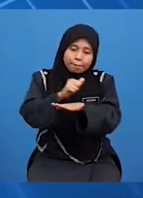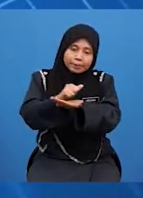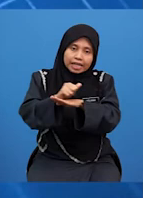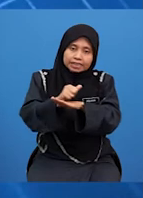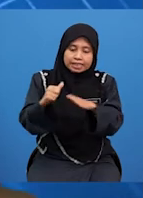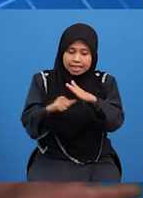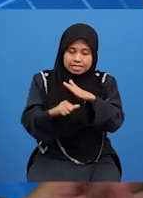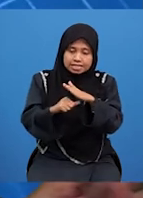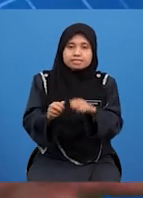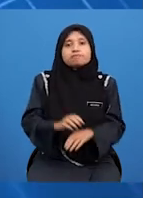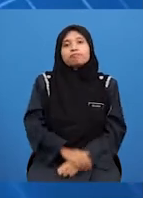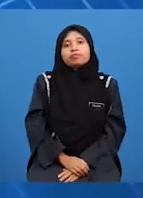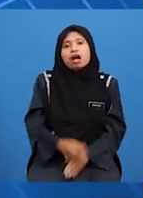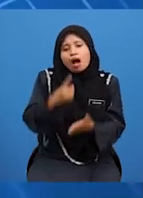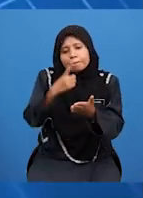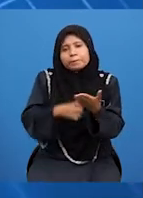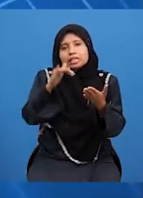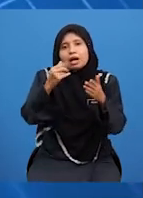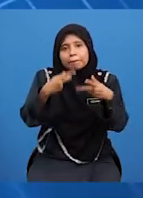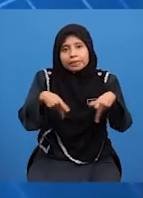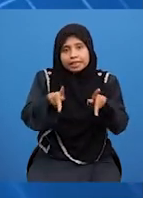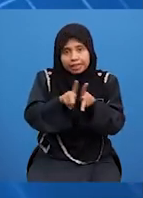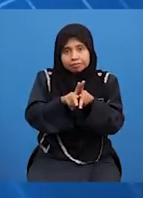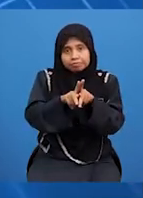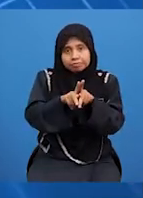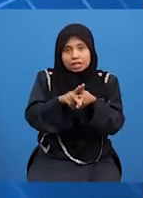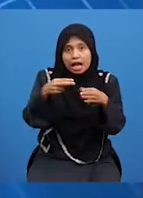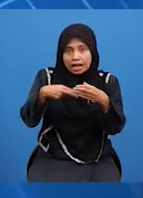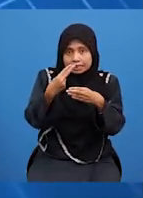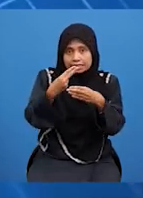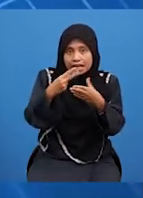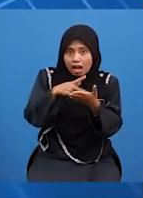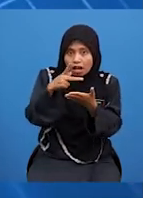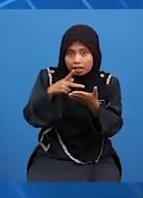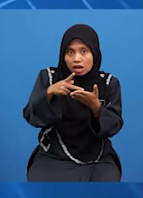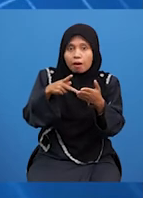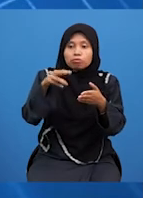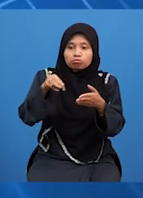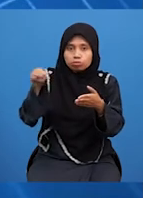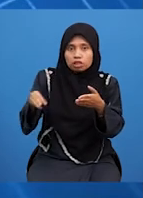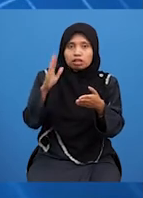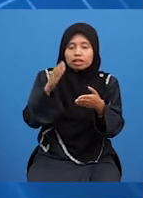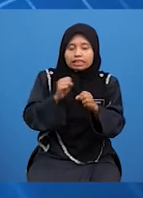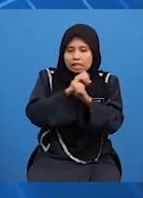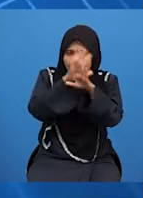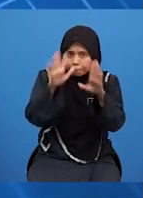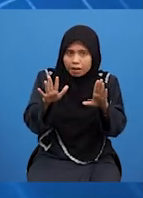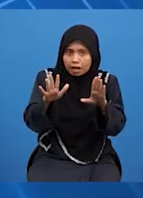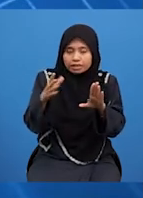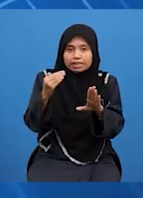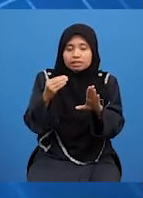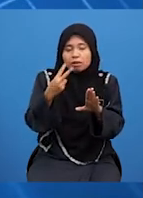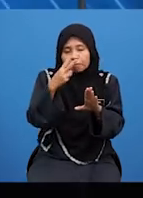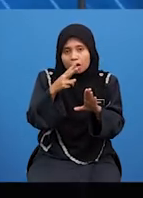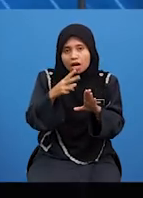penting pelajar-pelajar dan juga Cikgu Don? Hasil karya pelajar jelas kelihatan dan wujud keaslian gaya yang tersendiri pada